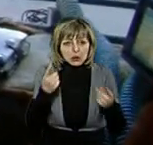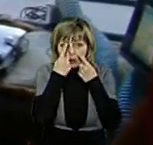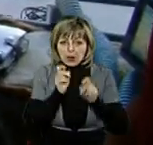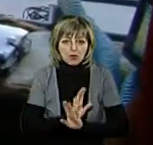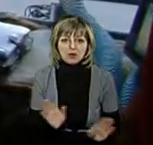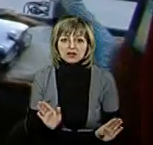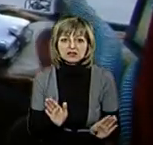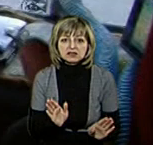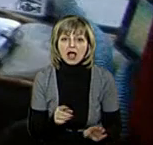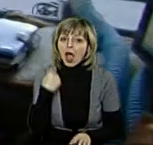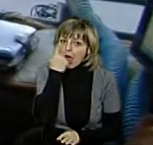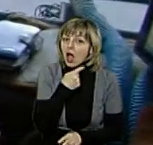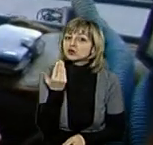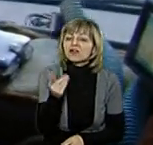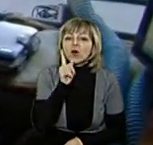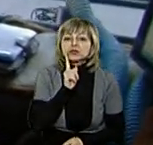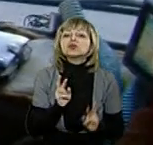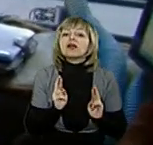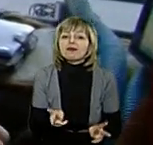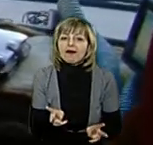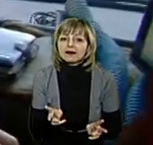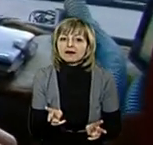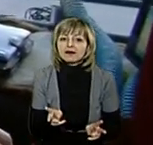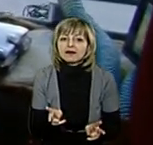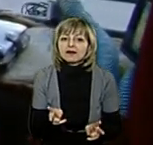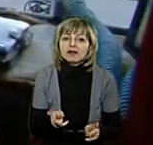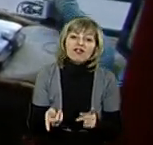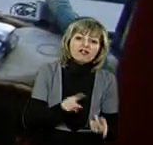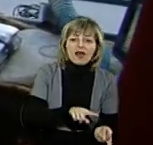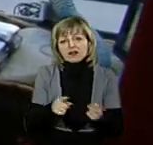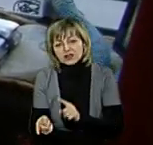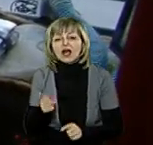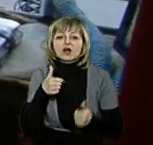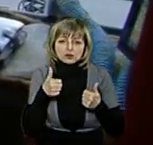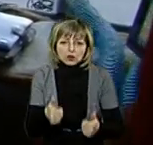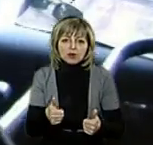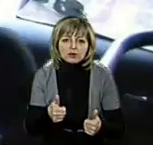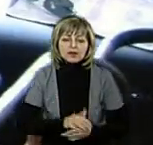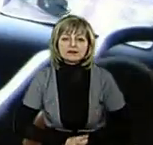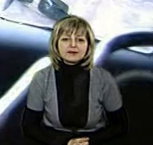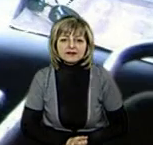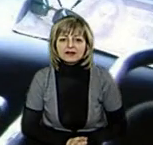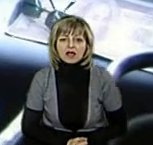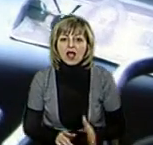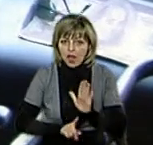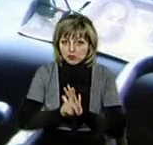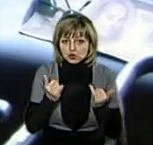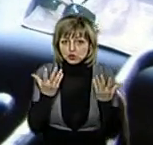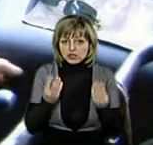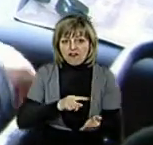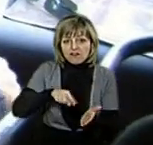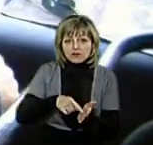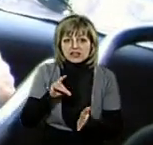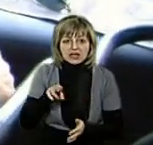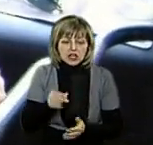попереджали. Особисто вам як зручніше? І так добре, аби гроші платили. Ну, сьогоднішнього дня міській раді